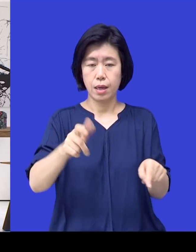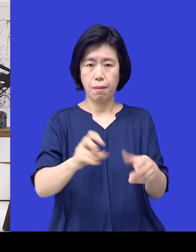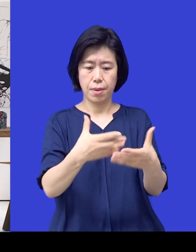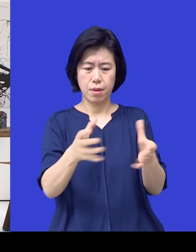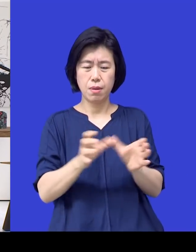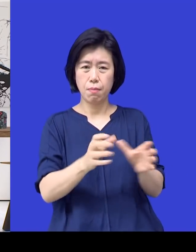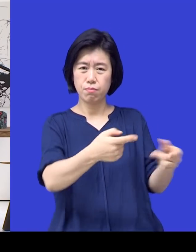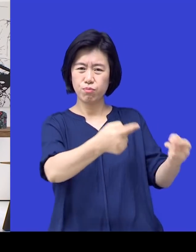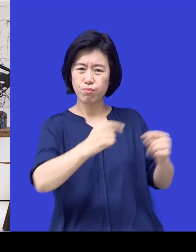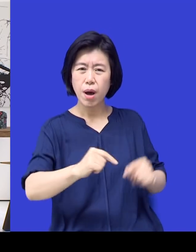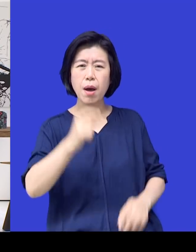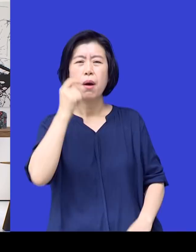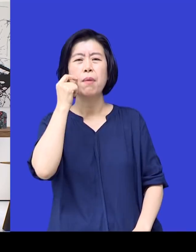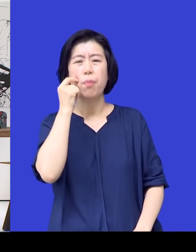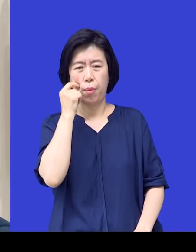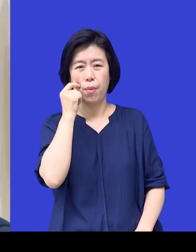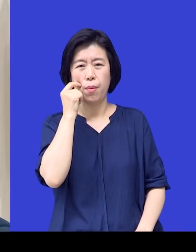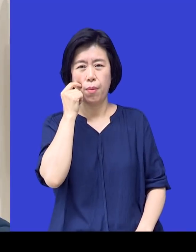네.